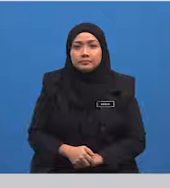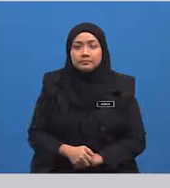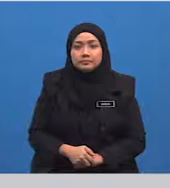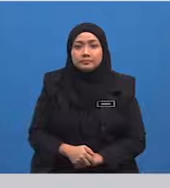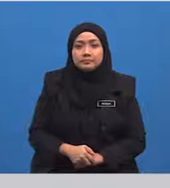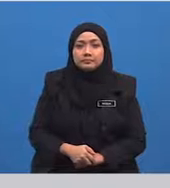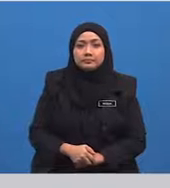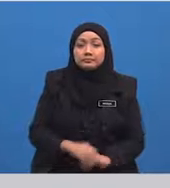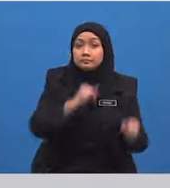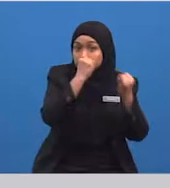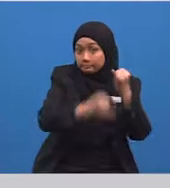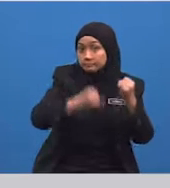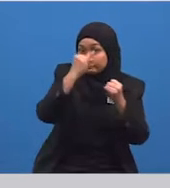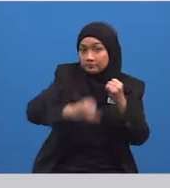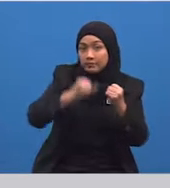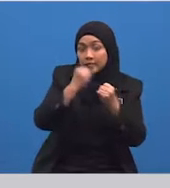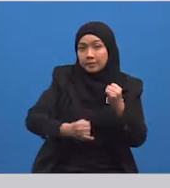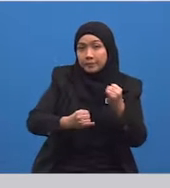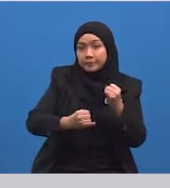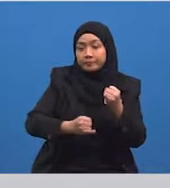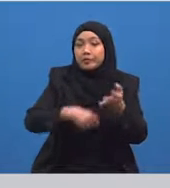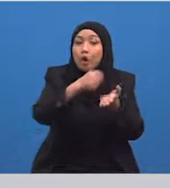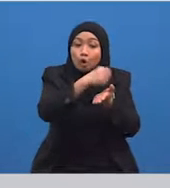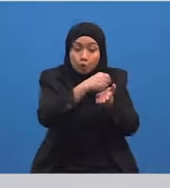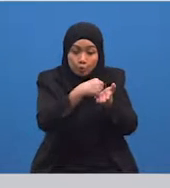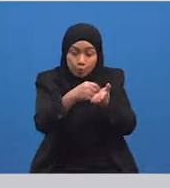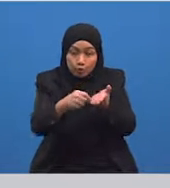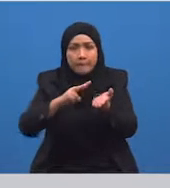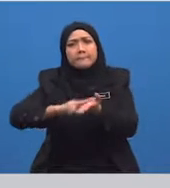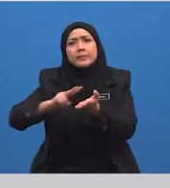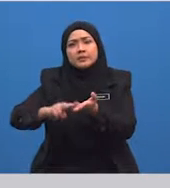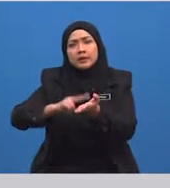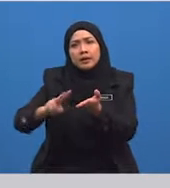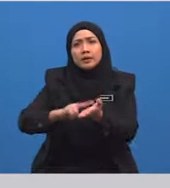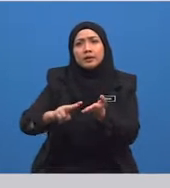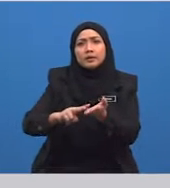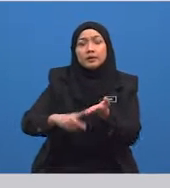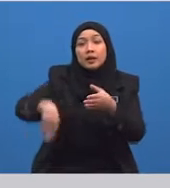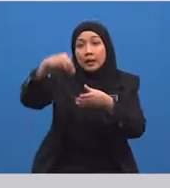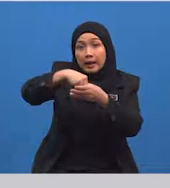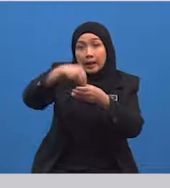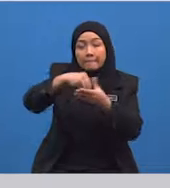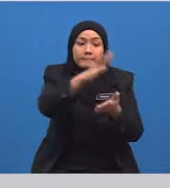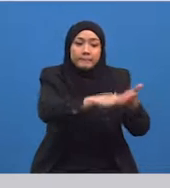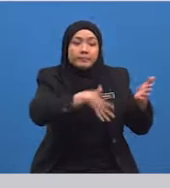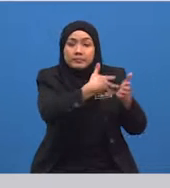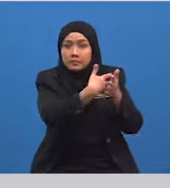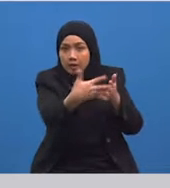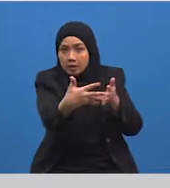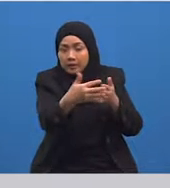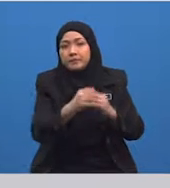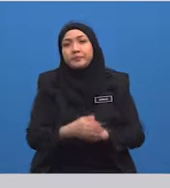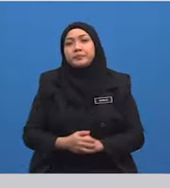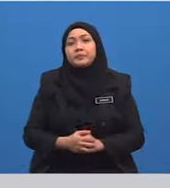Langkah terakhir ialah catatkan bacaan akhir buret di dalam jadual.